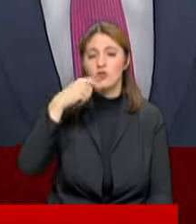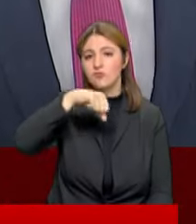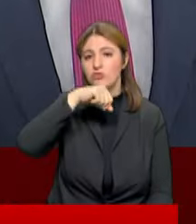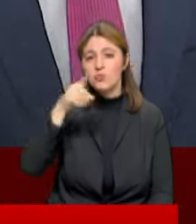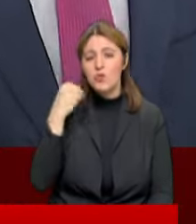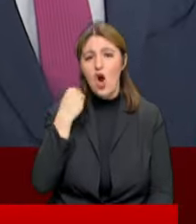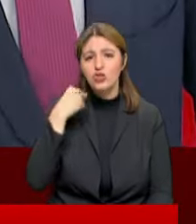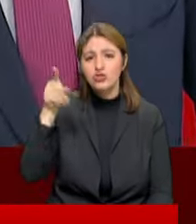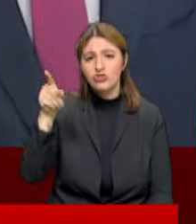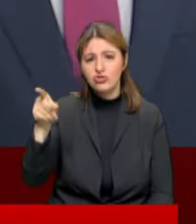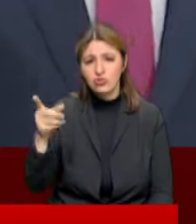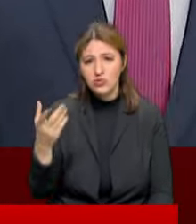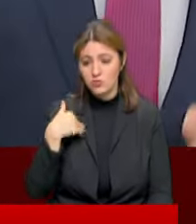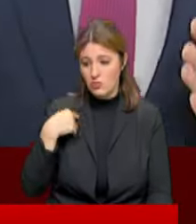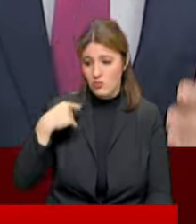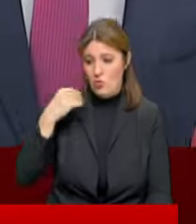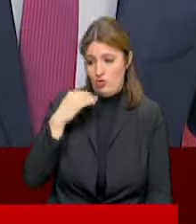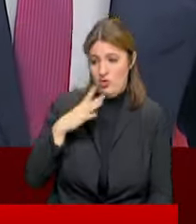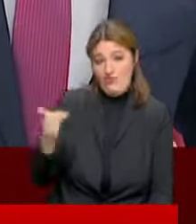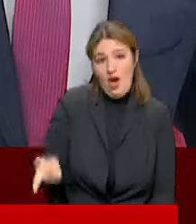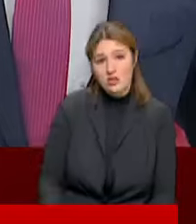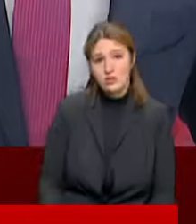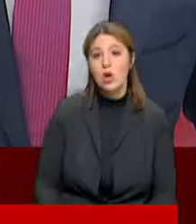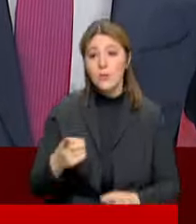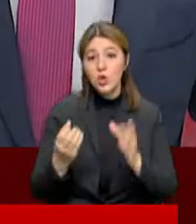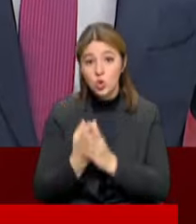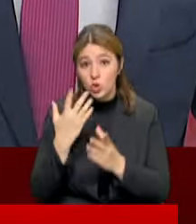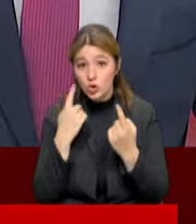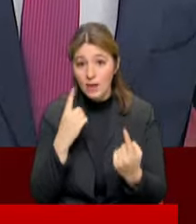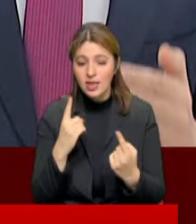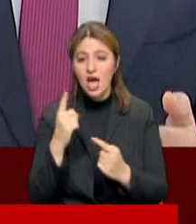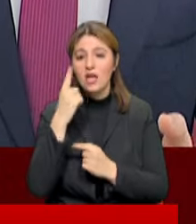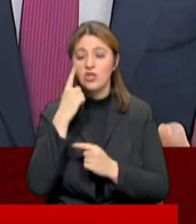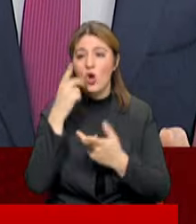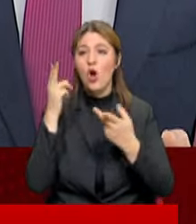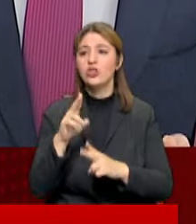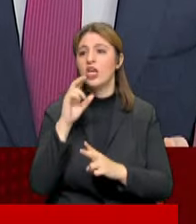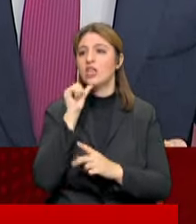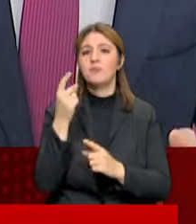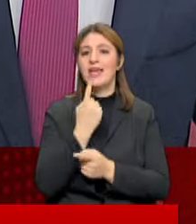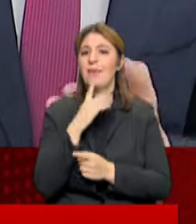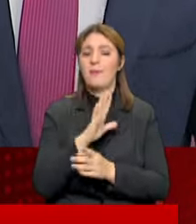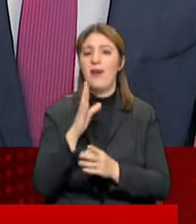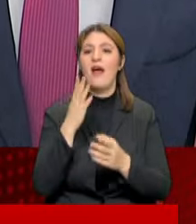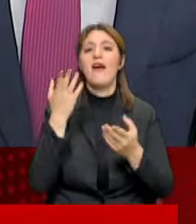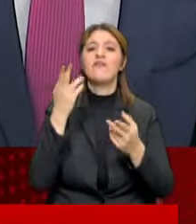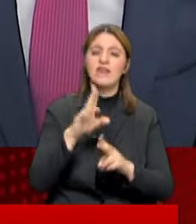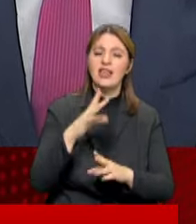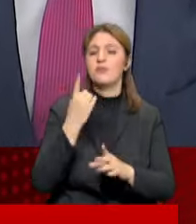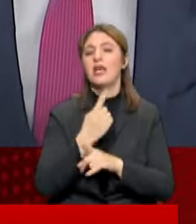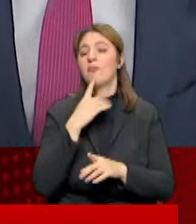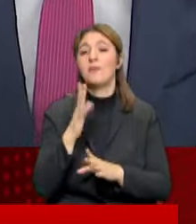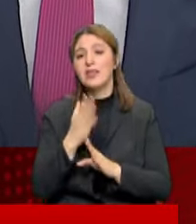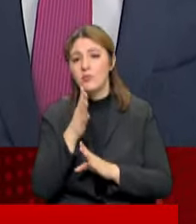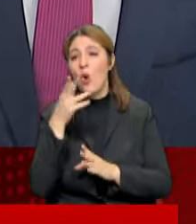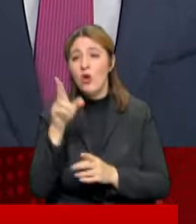borçluyuz şimdi bu kurucu bakın Atatürk öldü hiçbir zaman demem Ben vefat etti demem Neden biliyor